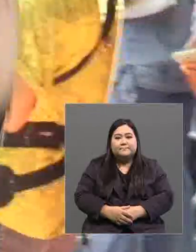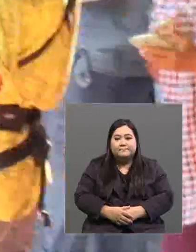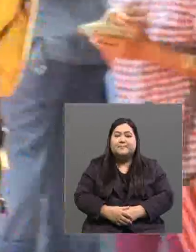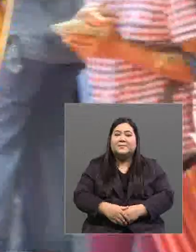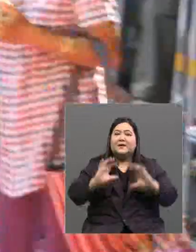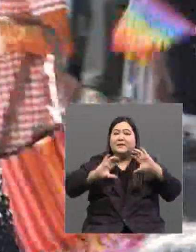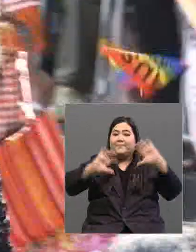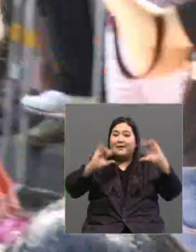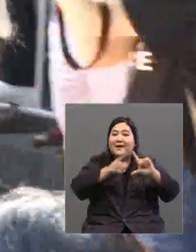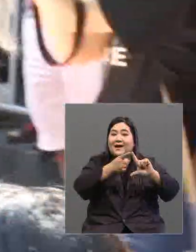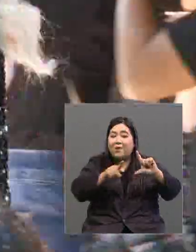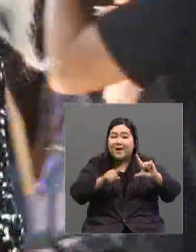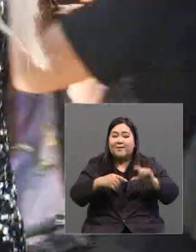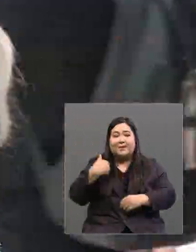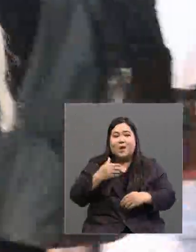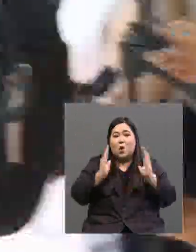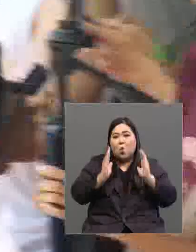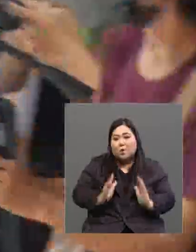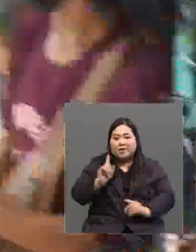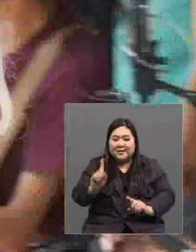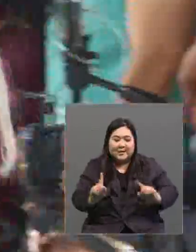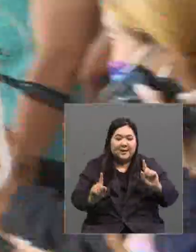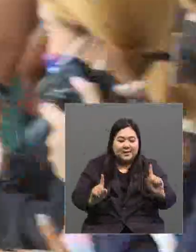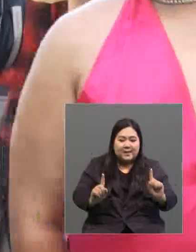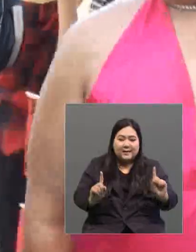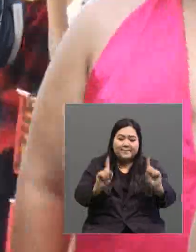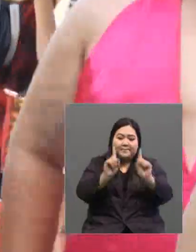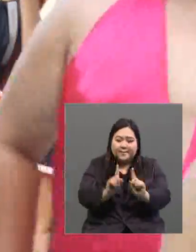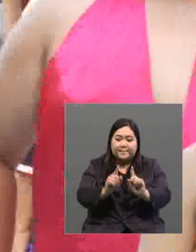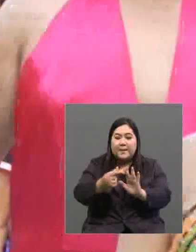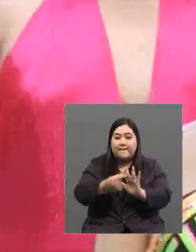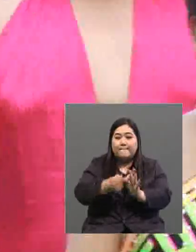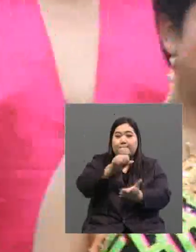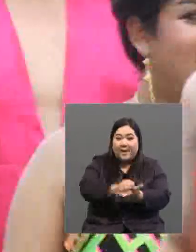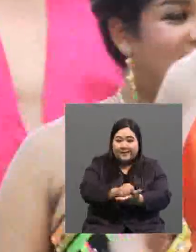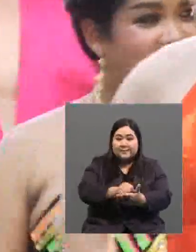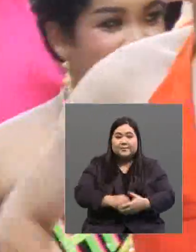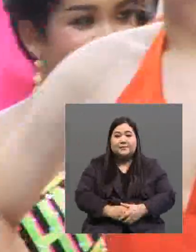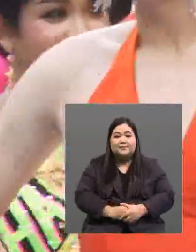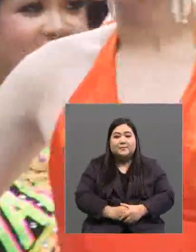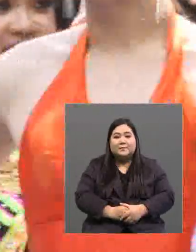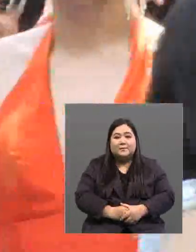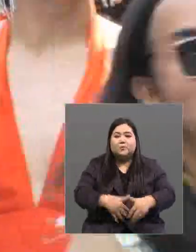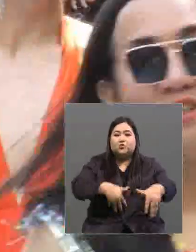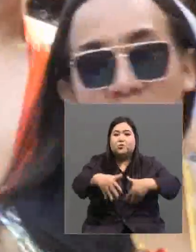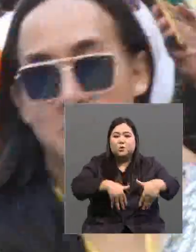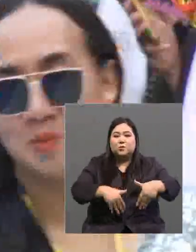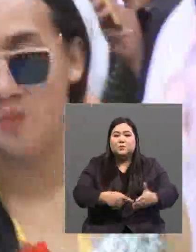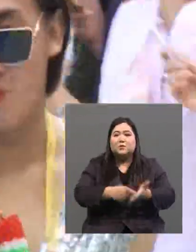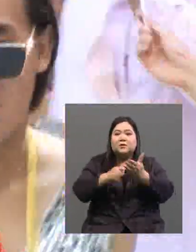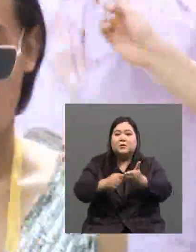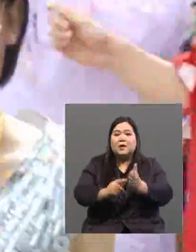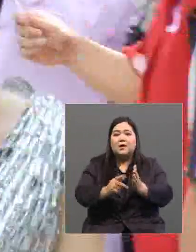ไกลนั้นใช้ข้อความว่าบุคคลทั้ง 2ฝ่ายผู้รับมั่นผู้มั่นส่วนภาคของประชาชนไม่เสนอให้แก้ไขเพิ่มเติมกฎหมาย